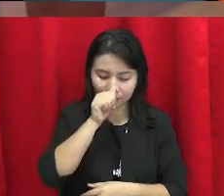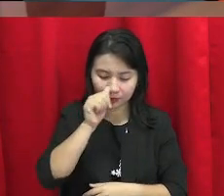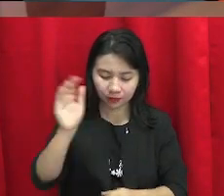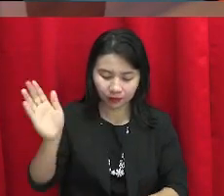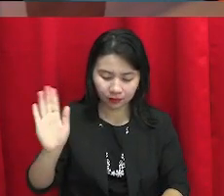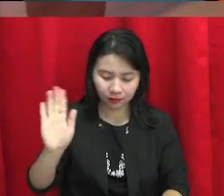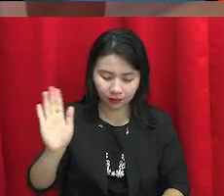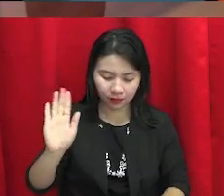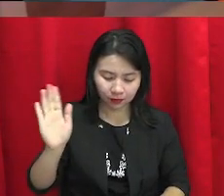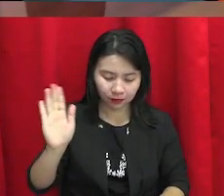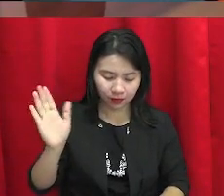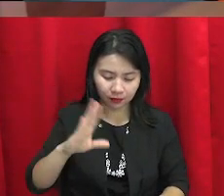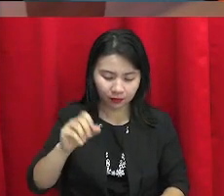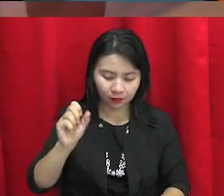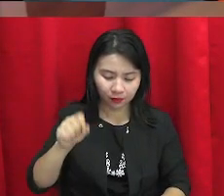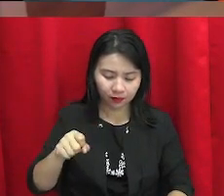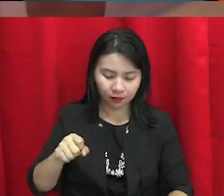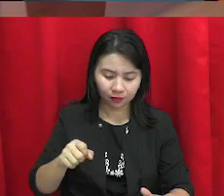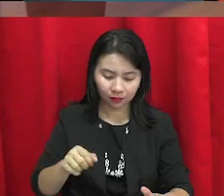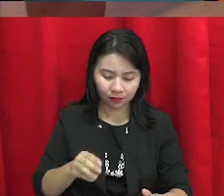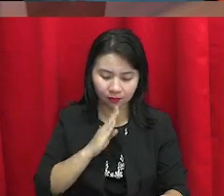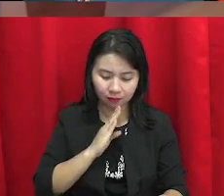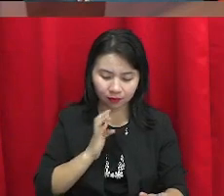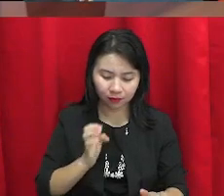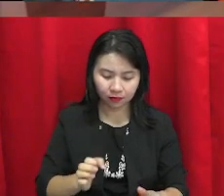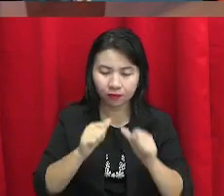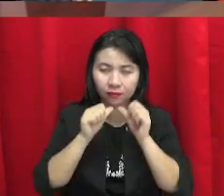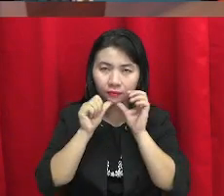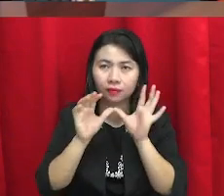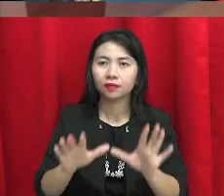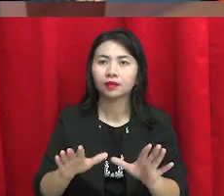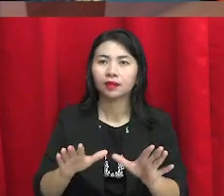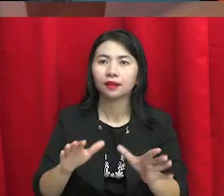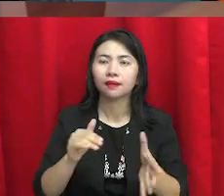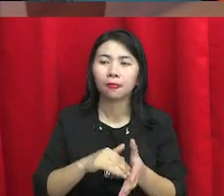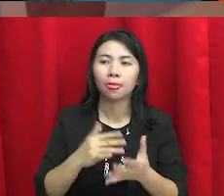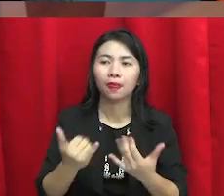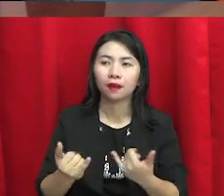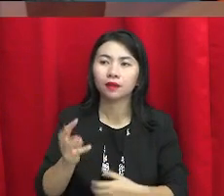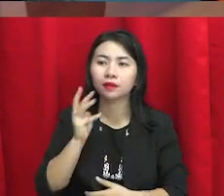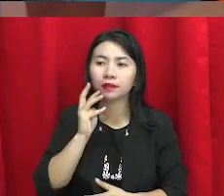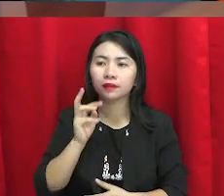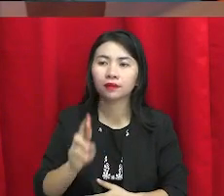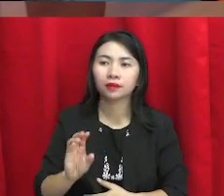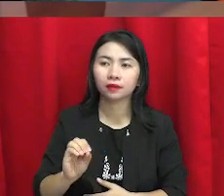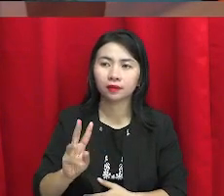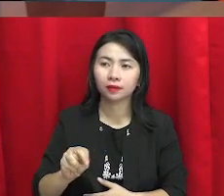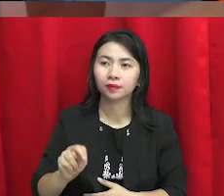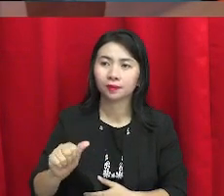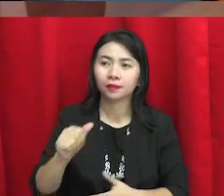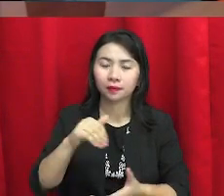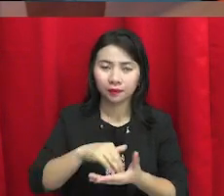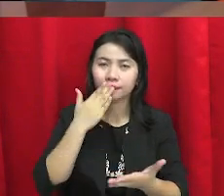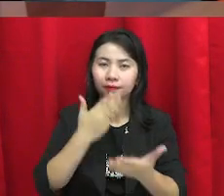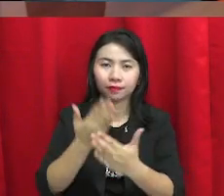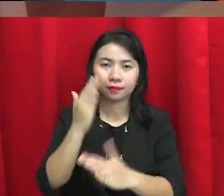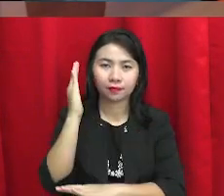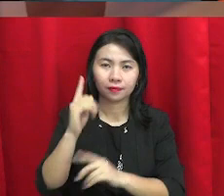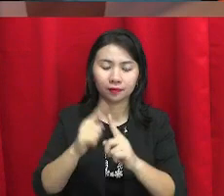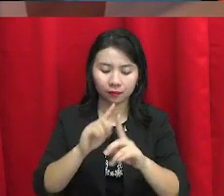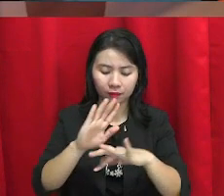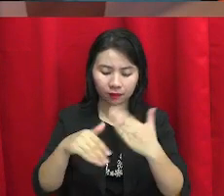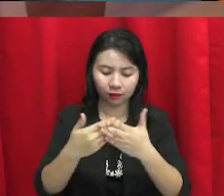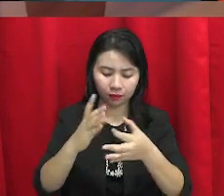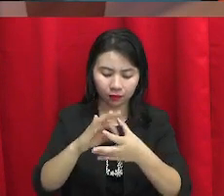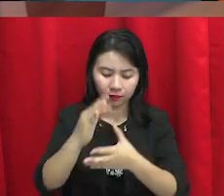And be blessed tayong lahat. Amen. Good afternoon po. Ma'am Rona. Hello po. Magandang tanghali sa ating lahat. At Sir